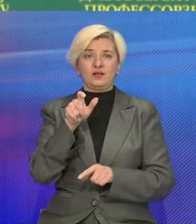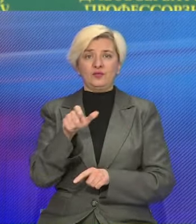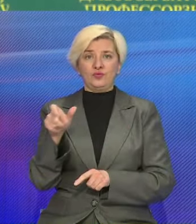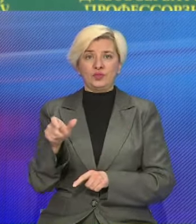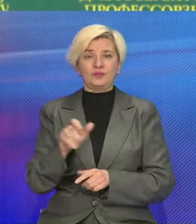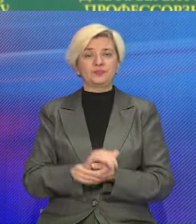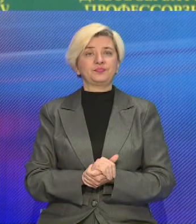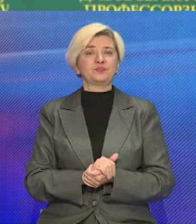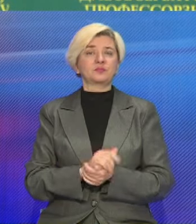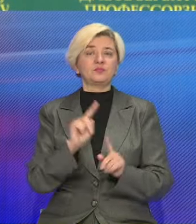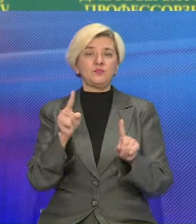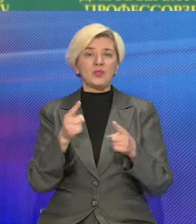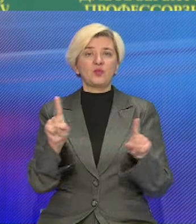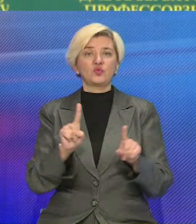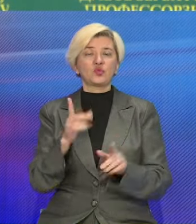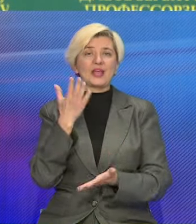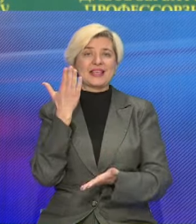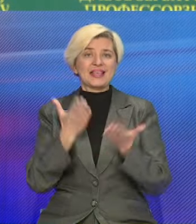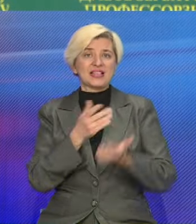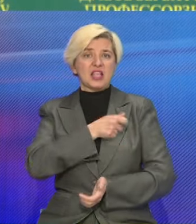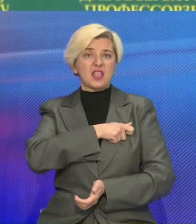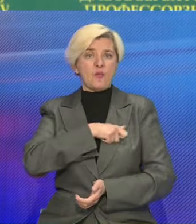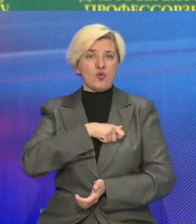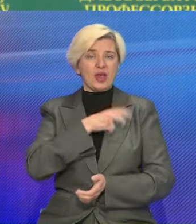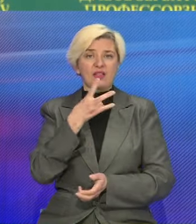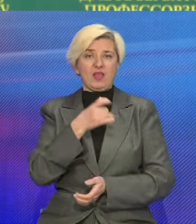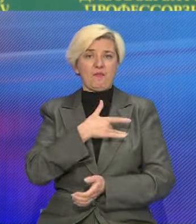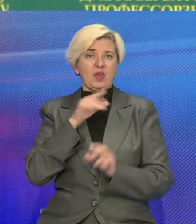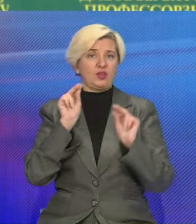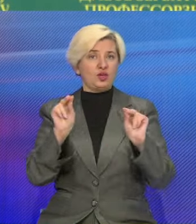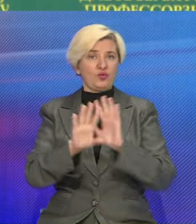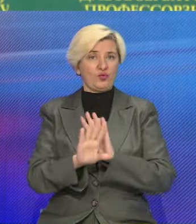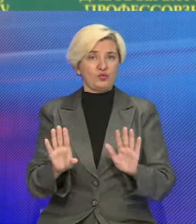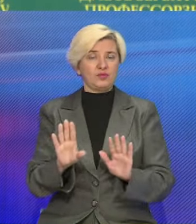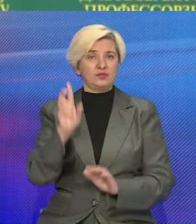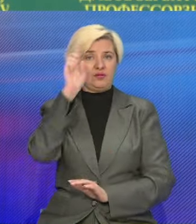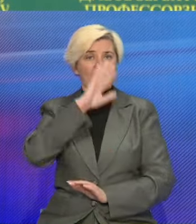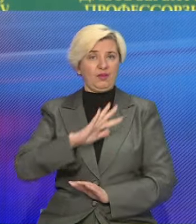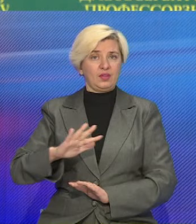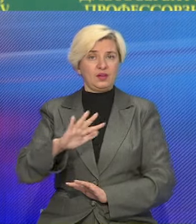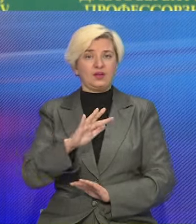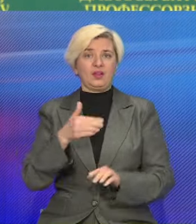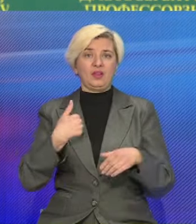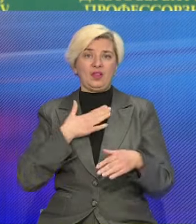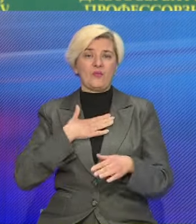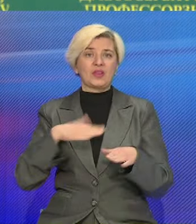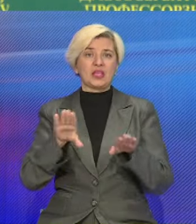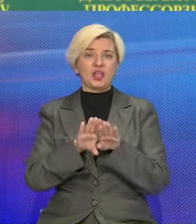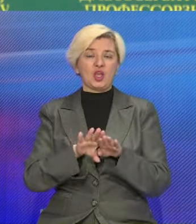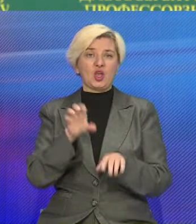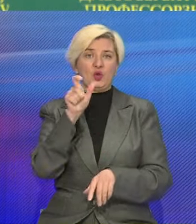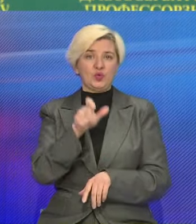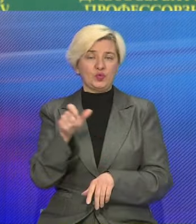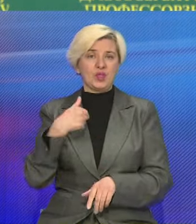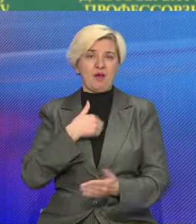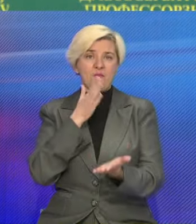якщо депутат не патриот країни, то нам, в принципі, такі люди, але я прямо кажу, не нужні. Тому що той, хто